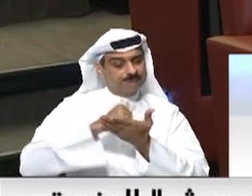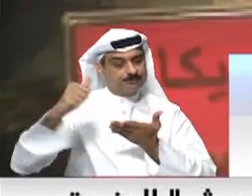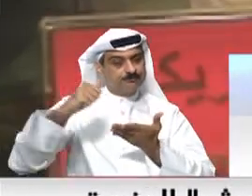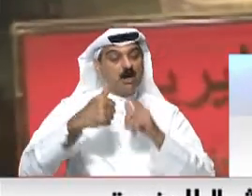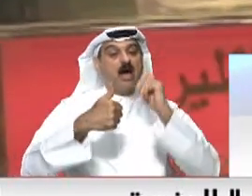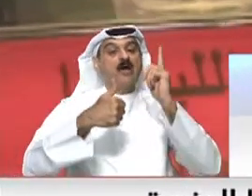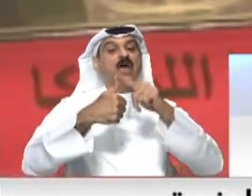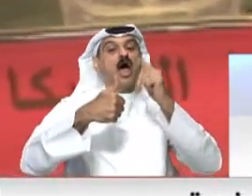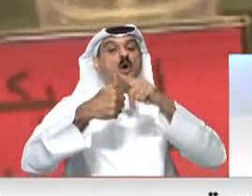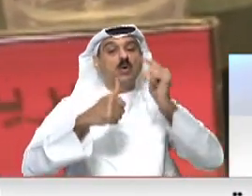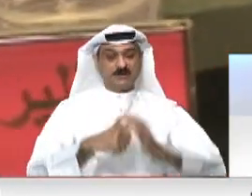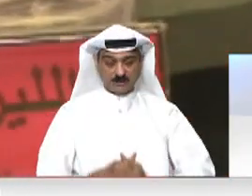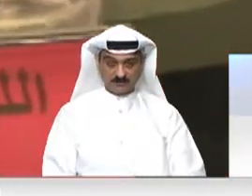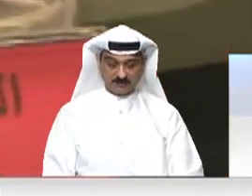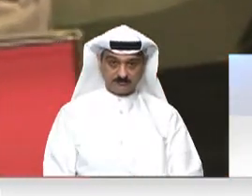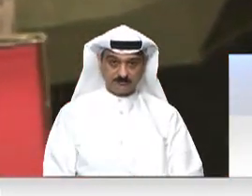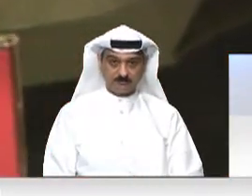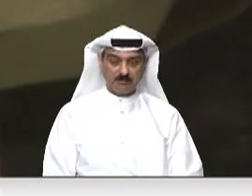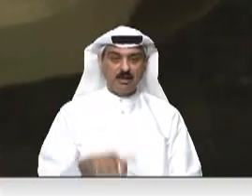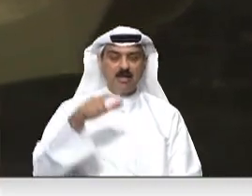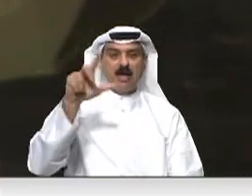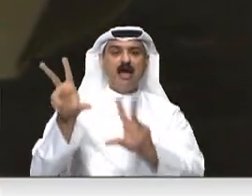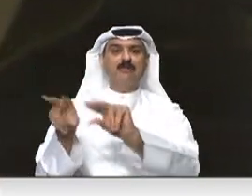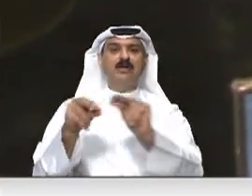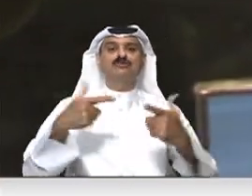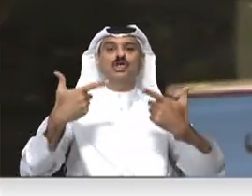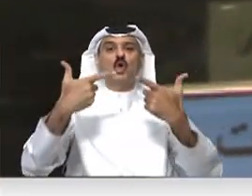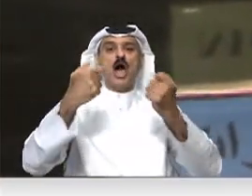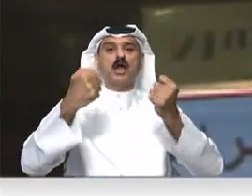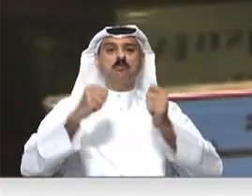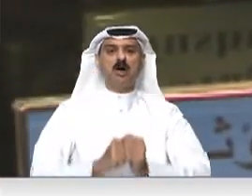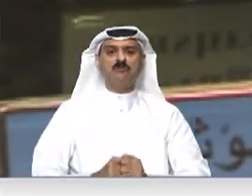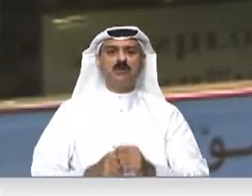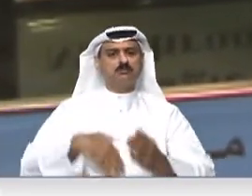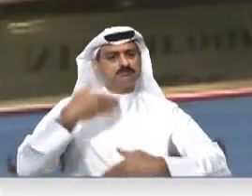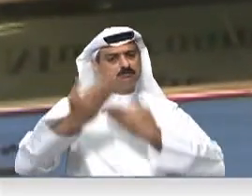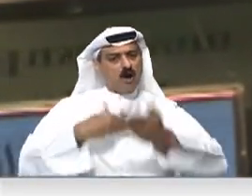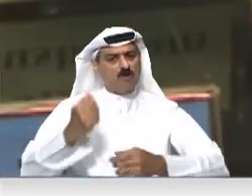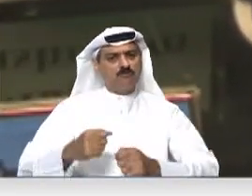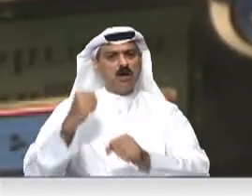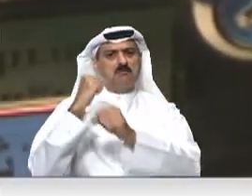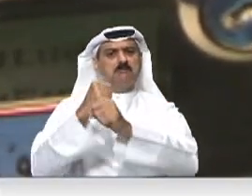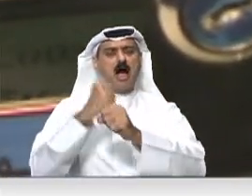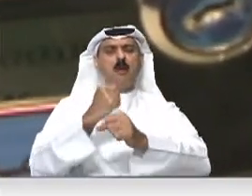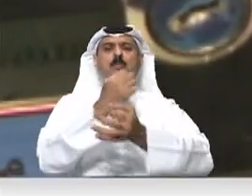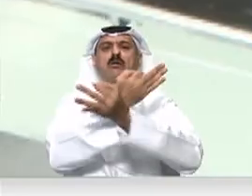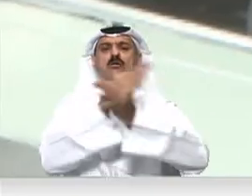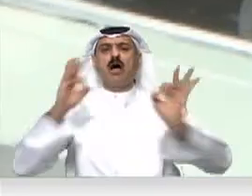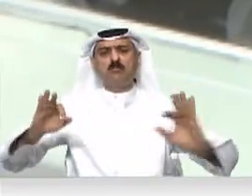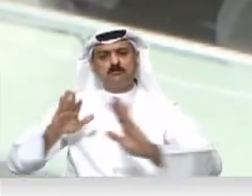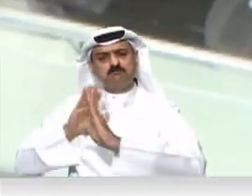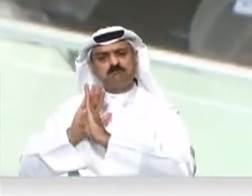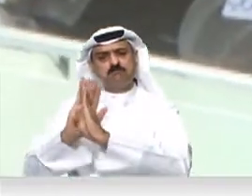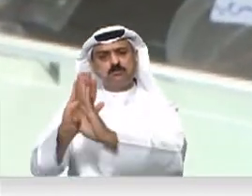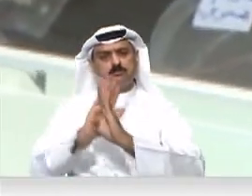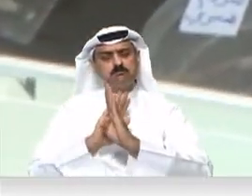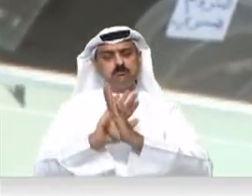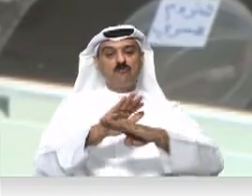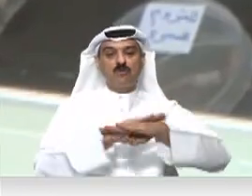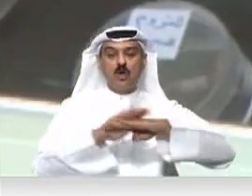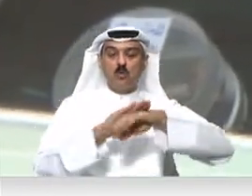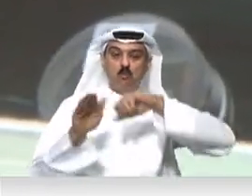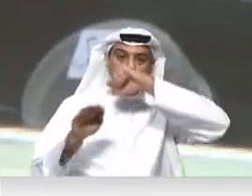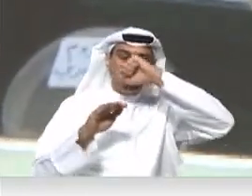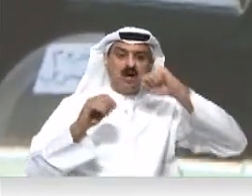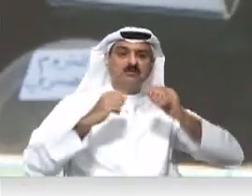تتبع. إذن هي حرب تخاض ضد المخدرات تستدعي استنفار كل الجهود وإشهار سلاح الإعلام